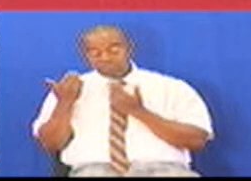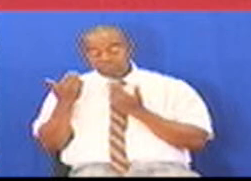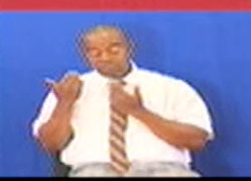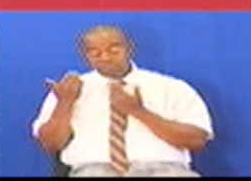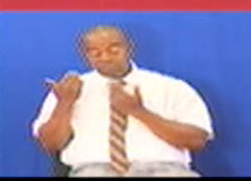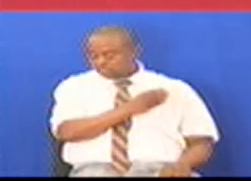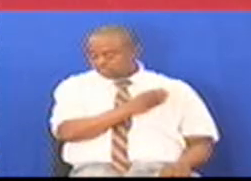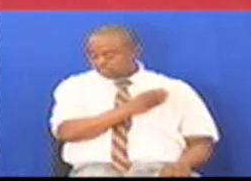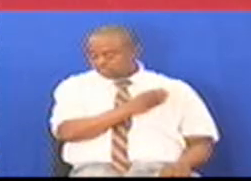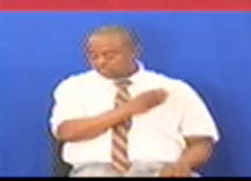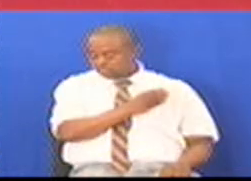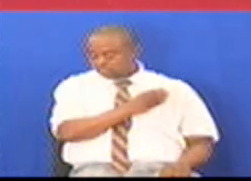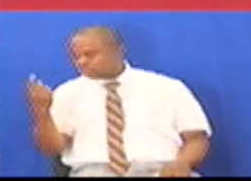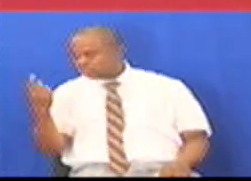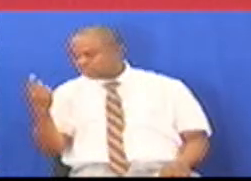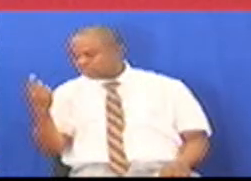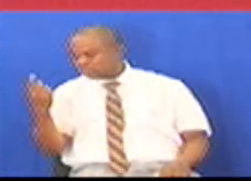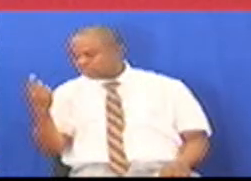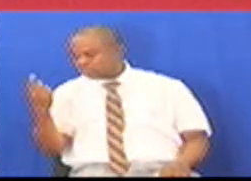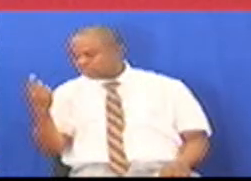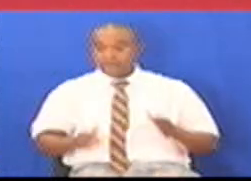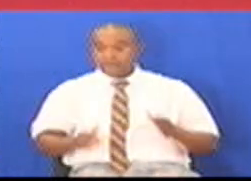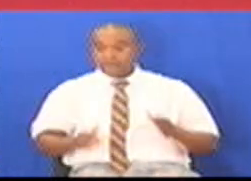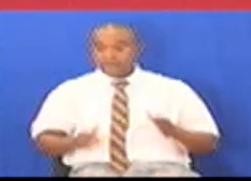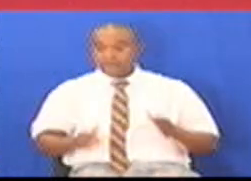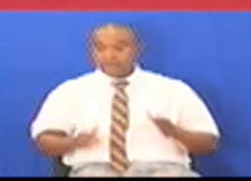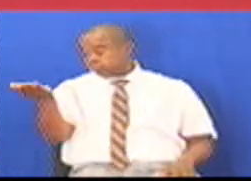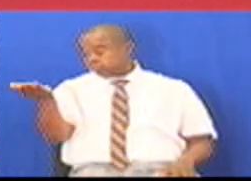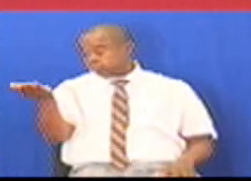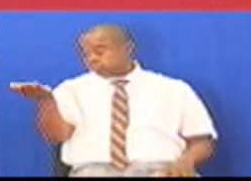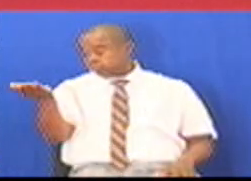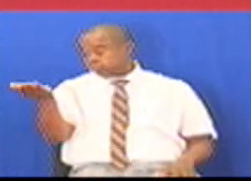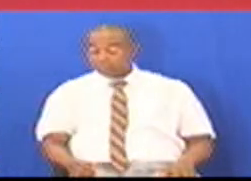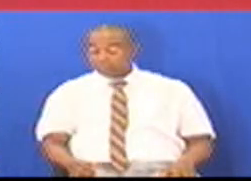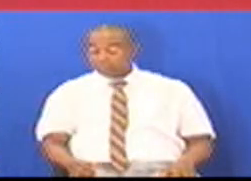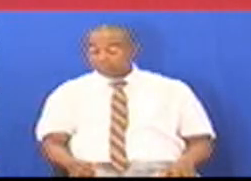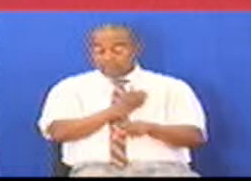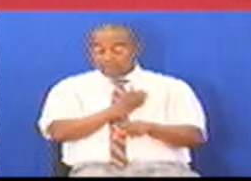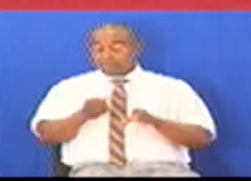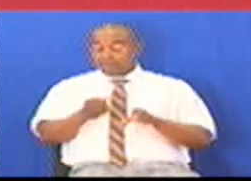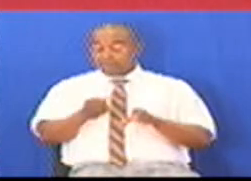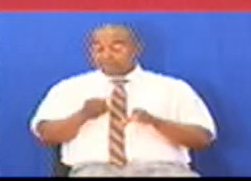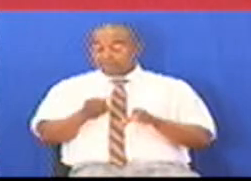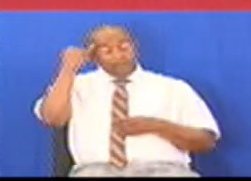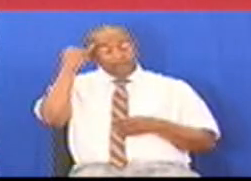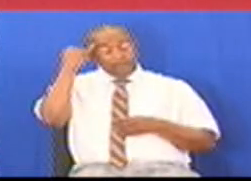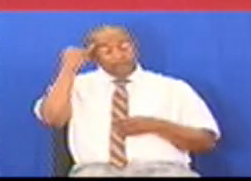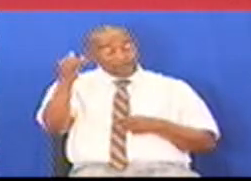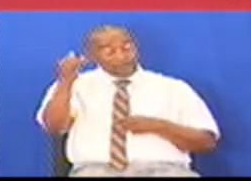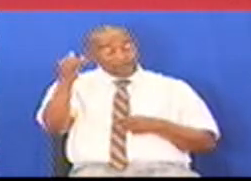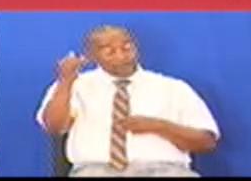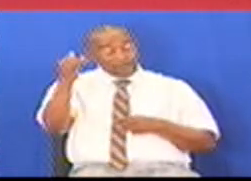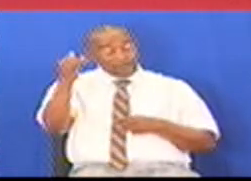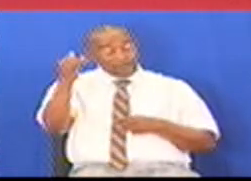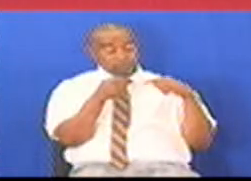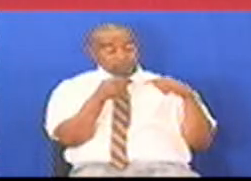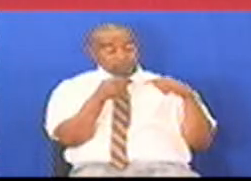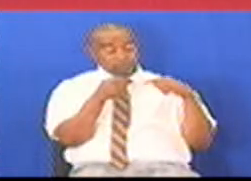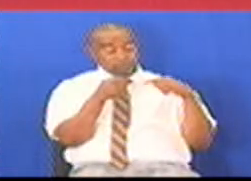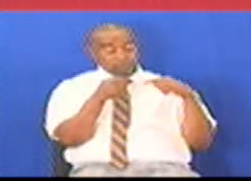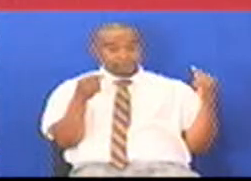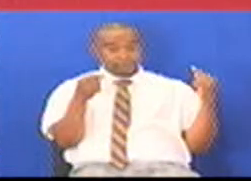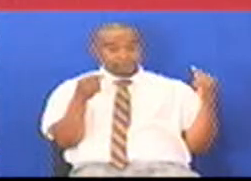2020-2021. Mheshimiwa Spika, kabla sijatoa maoni ya kambi rasmi ya upinzani bungeni kuhusu hali ya uchumi wa